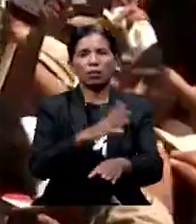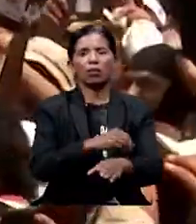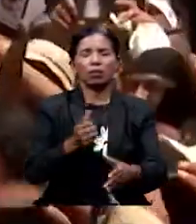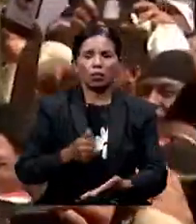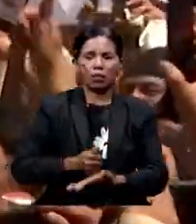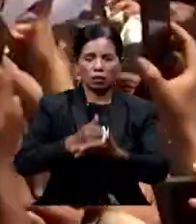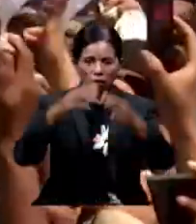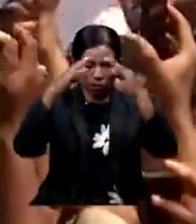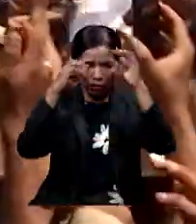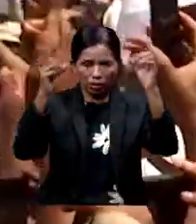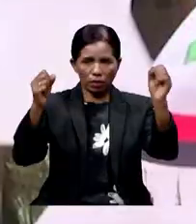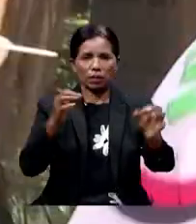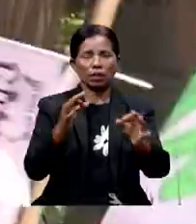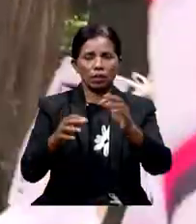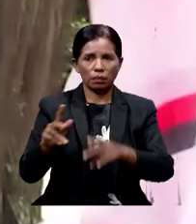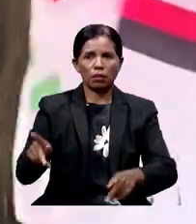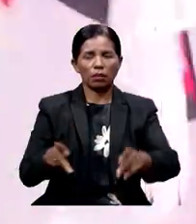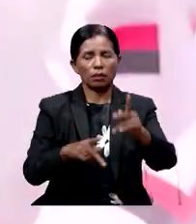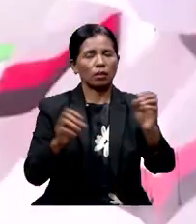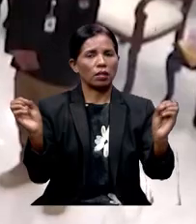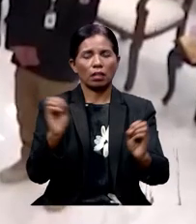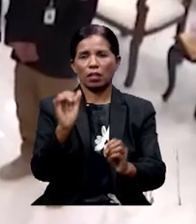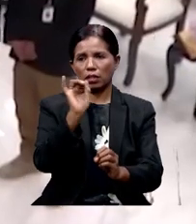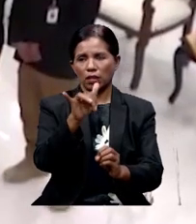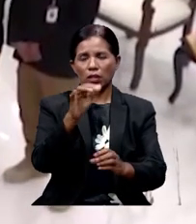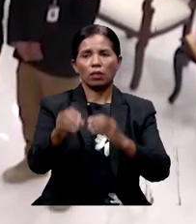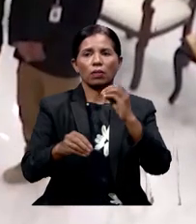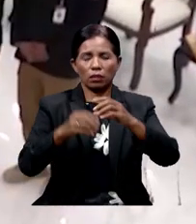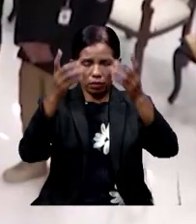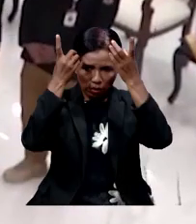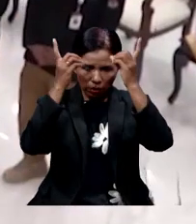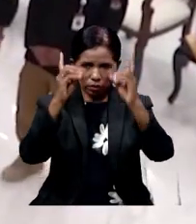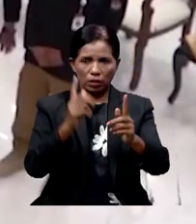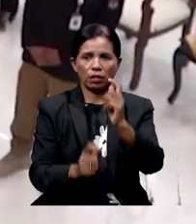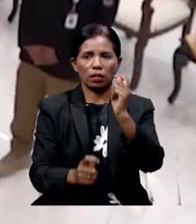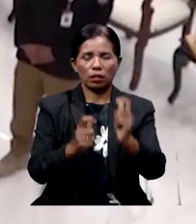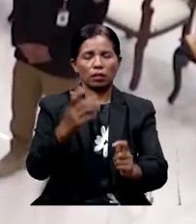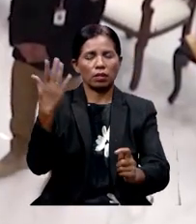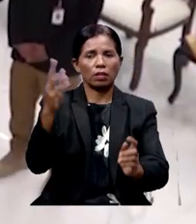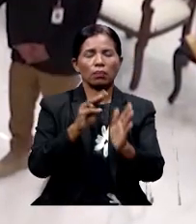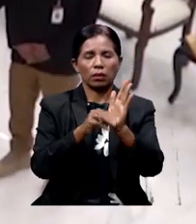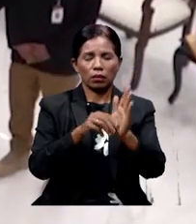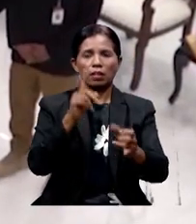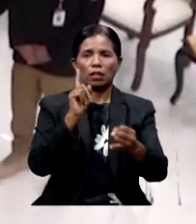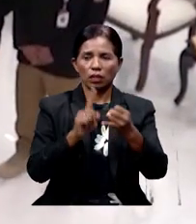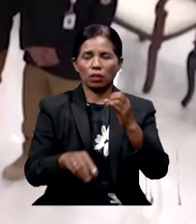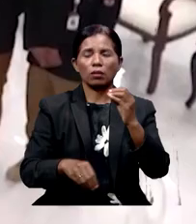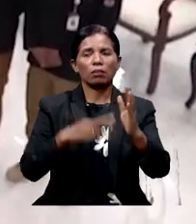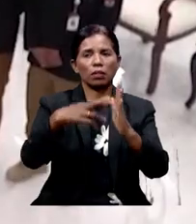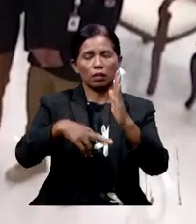diapoya presidenti maski ia publiku balula satisfas konoba desizam tribunal ia minutu ikus konoba